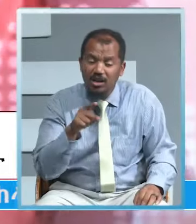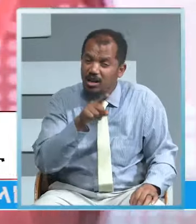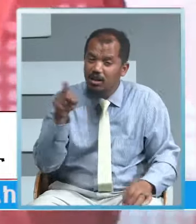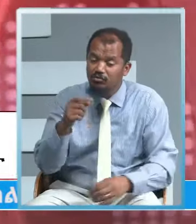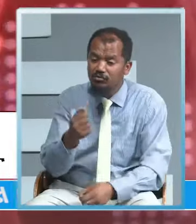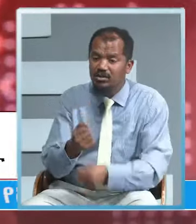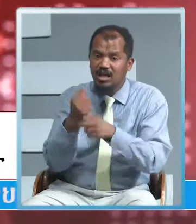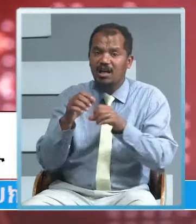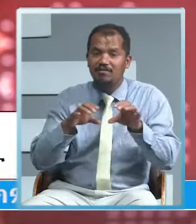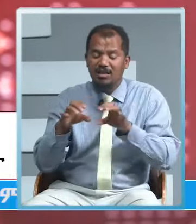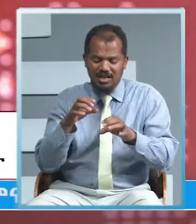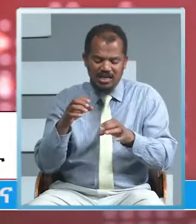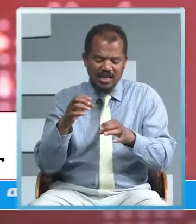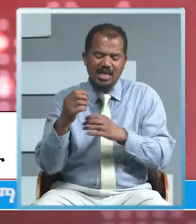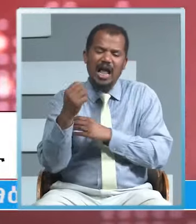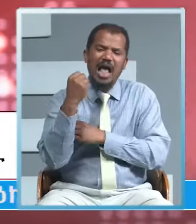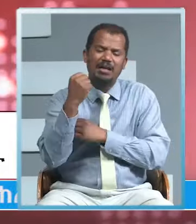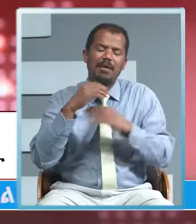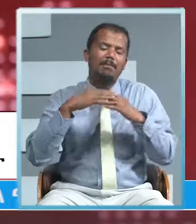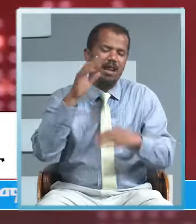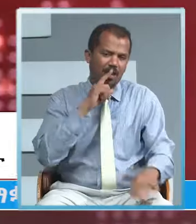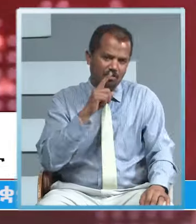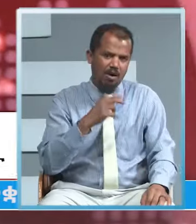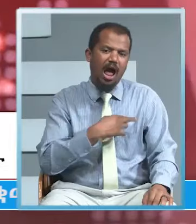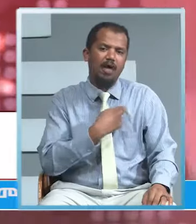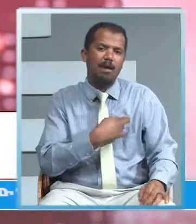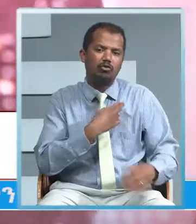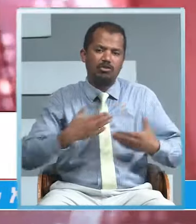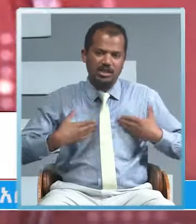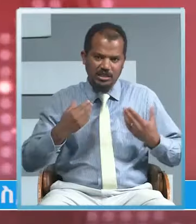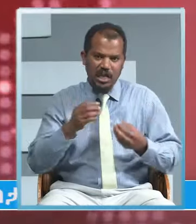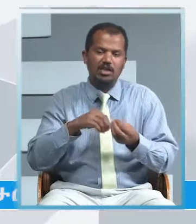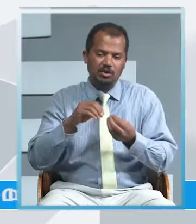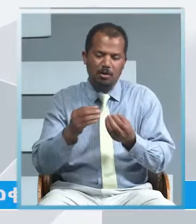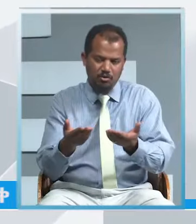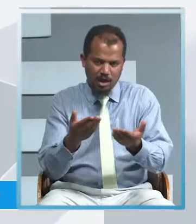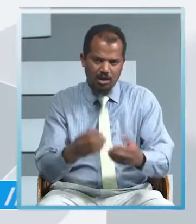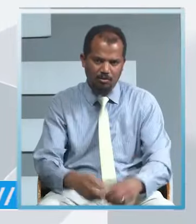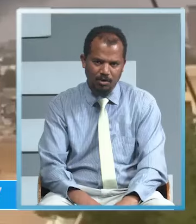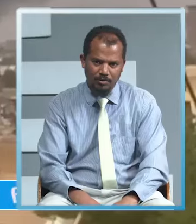ለእነርሱ ድጋፍ ማድረግ ከአቅሜ በላይ ነው ብሏል። ሃይማኖት ደስታ ተጨማሪውን ያቀርበዋል።